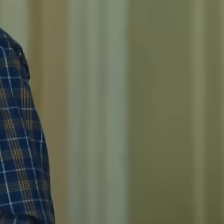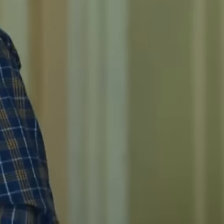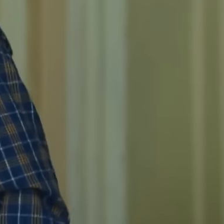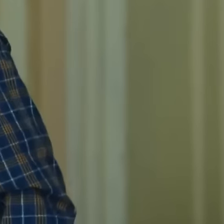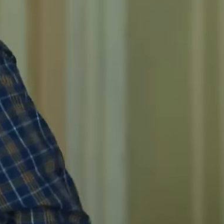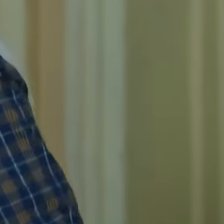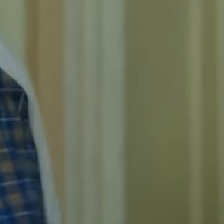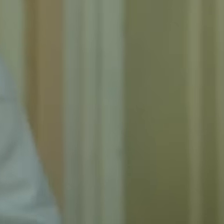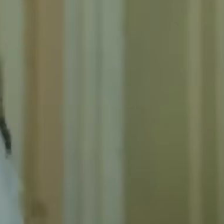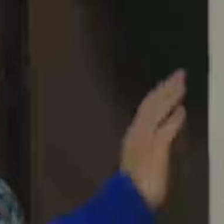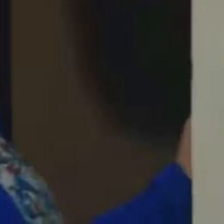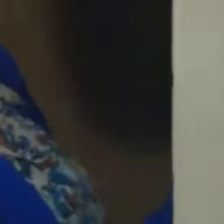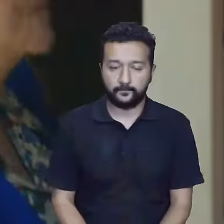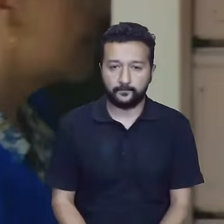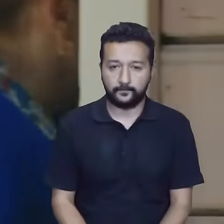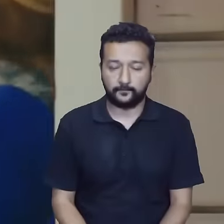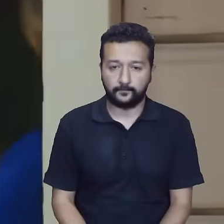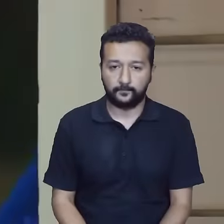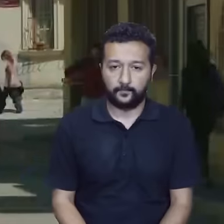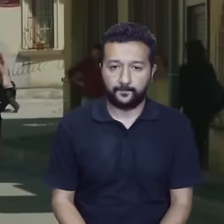içeri girdi.